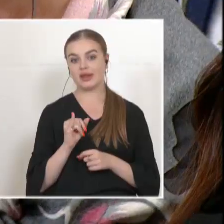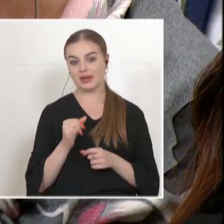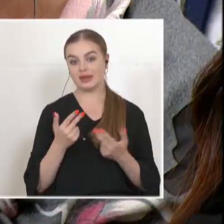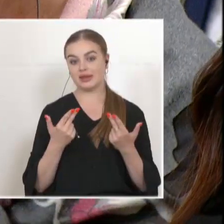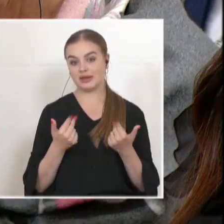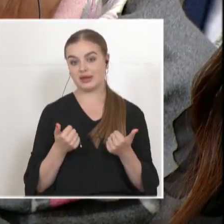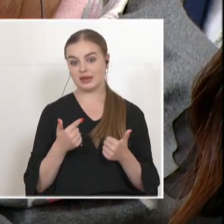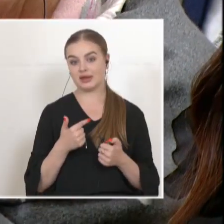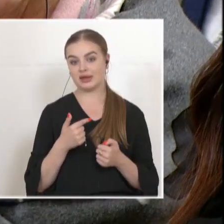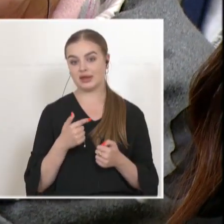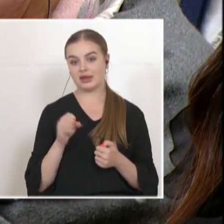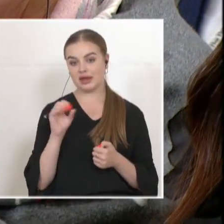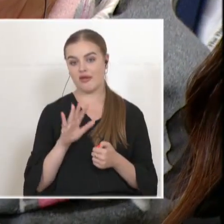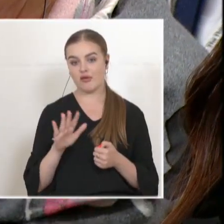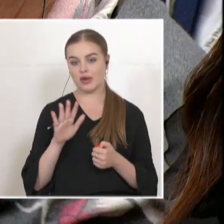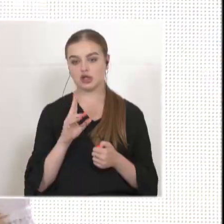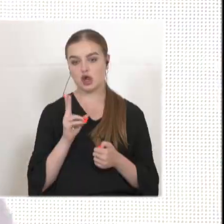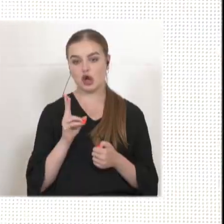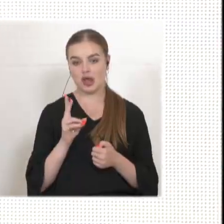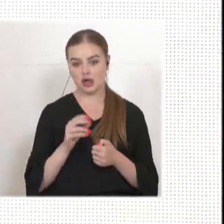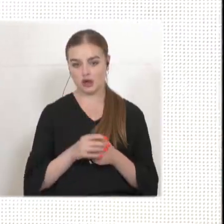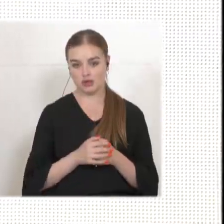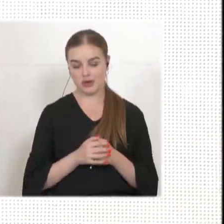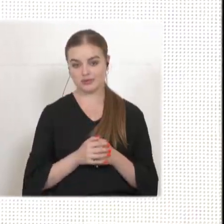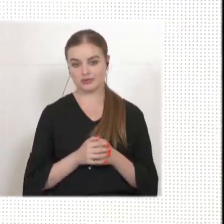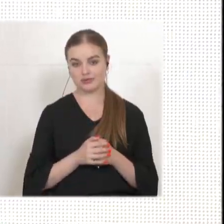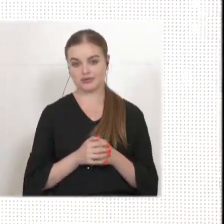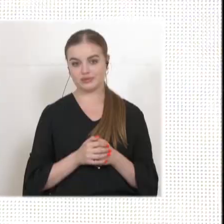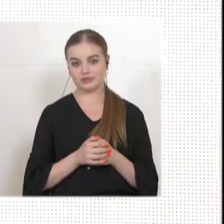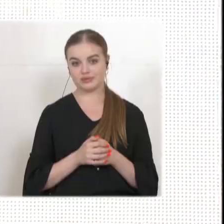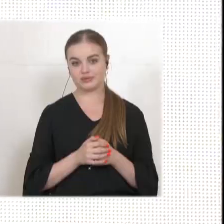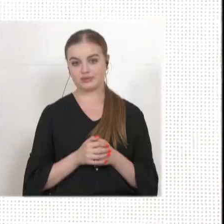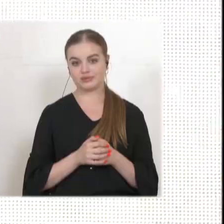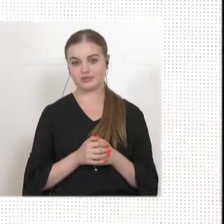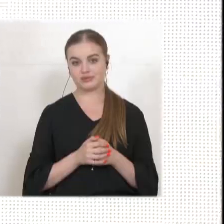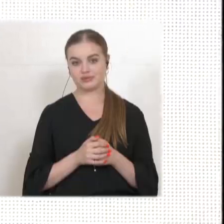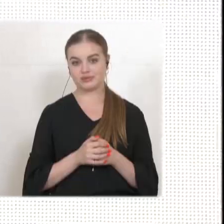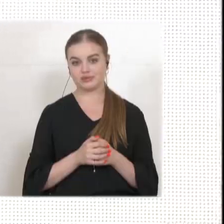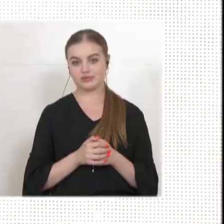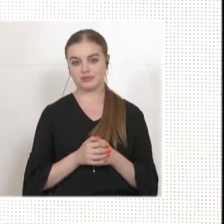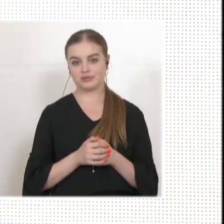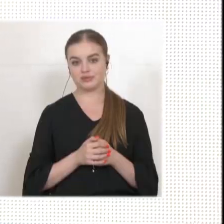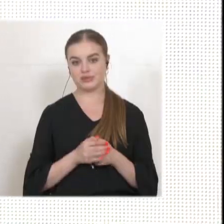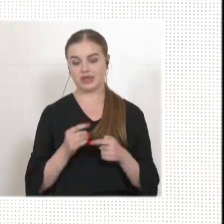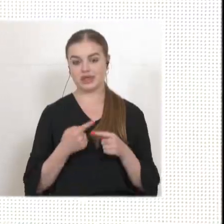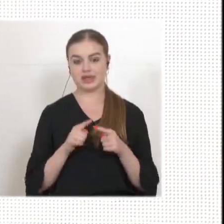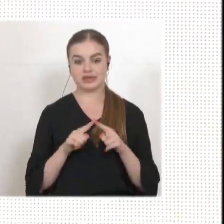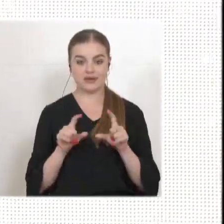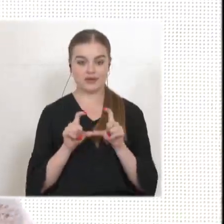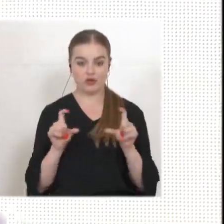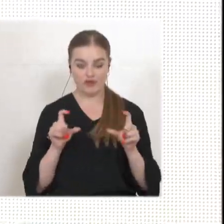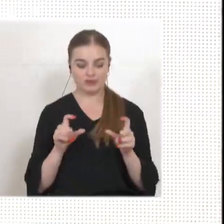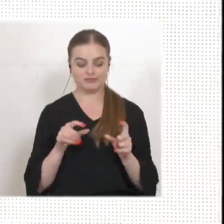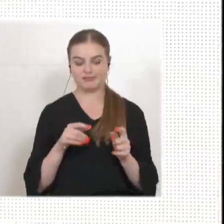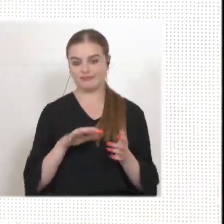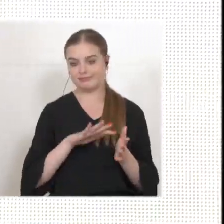так, Європейського колегіуму. Отже, це врядування забирає багато часу,